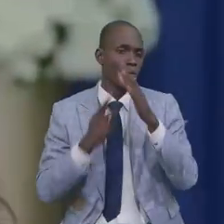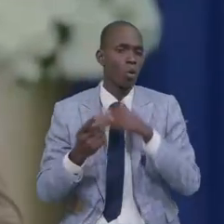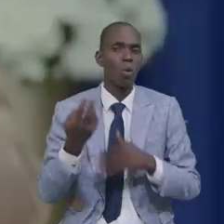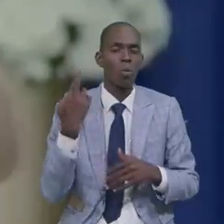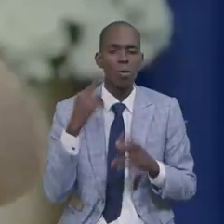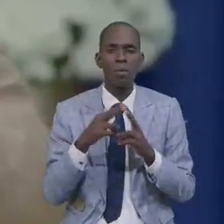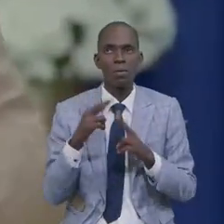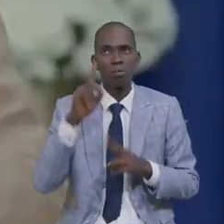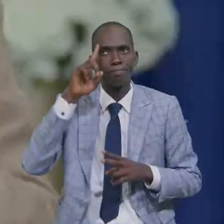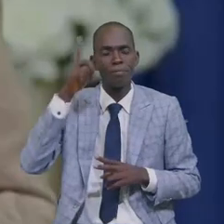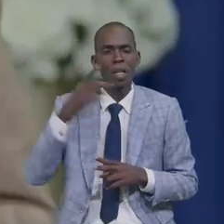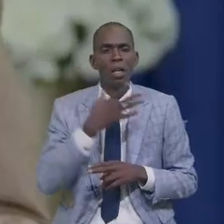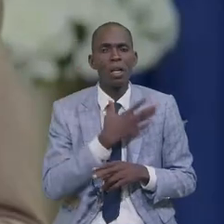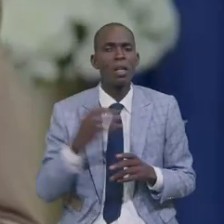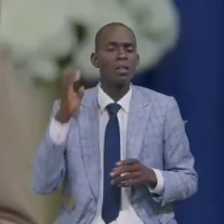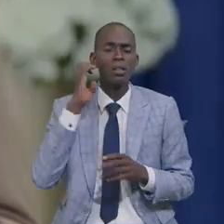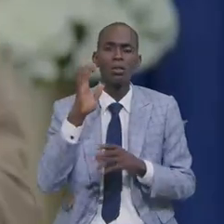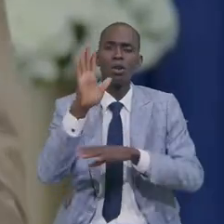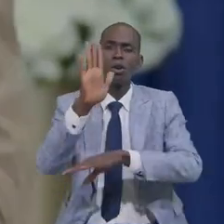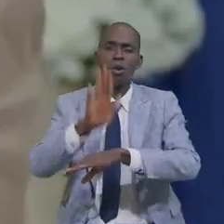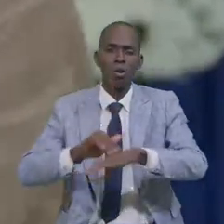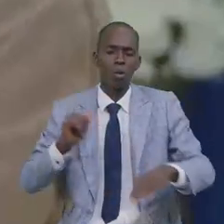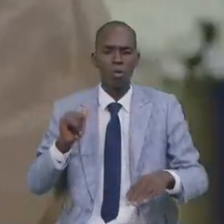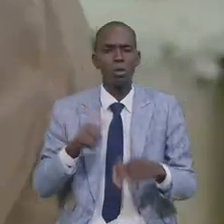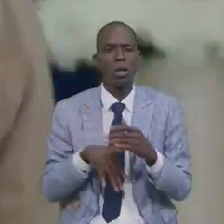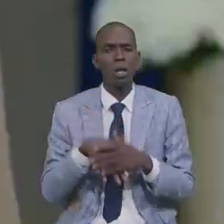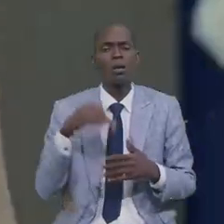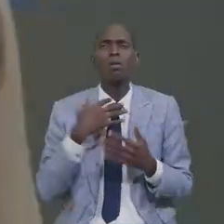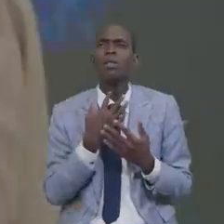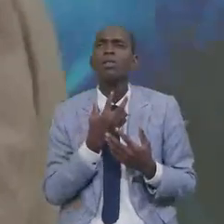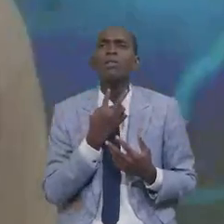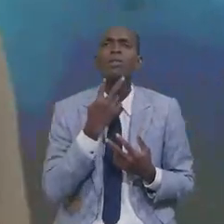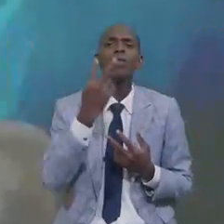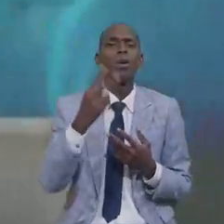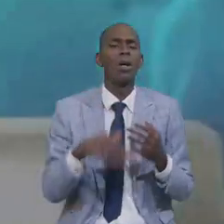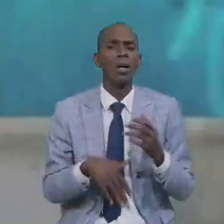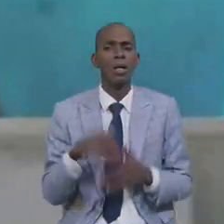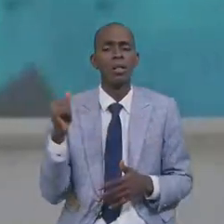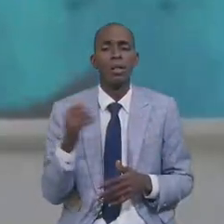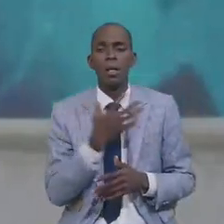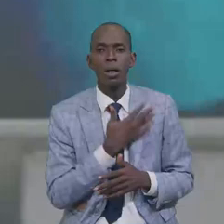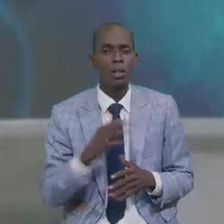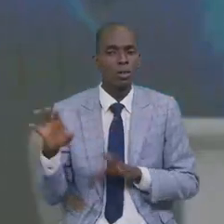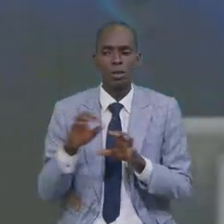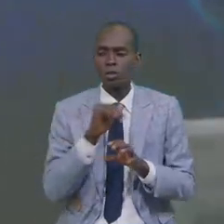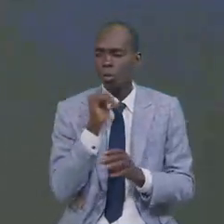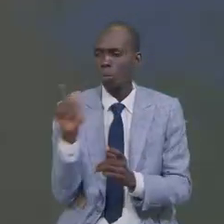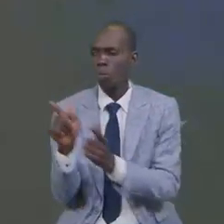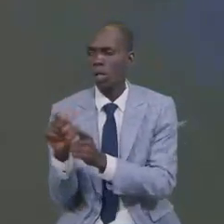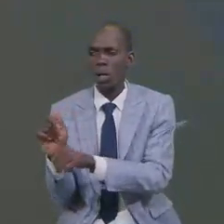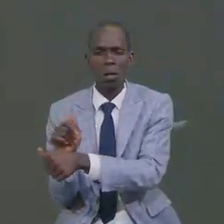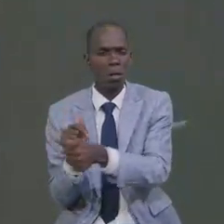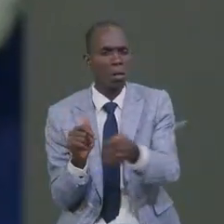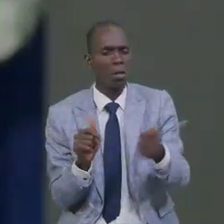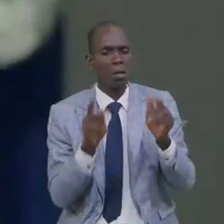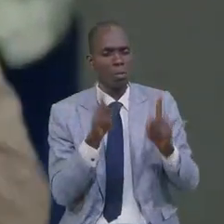assez intelligents. Et ils criaient. Il n'a pas abordé